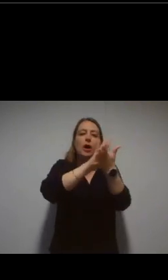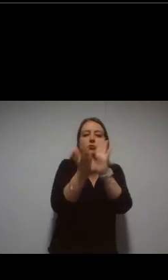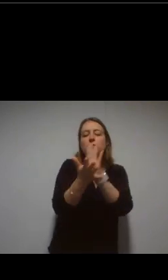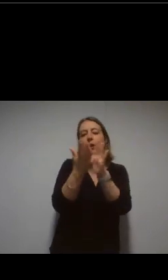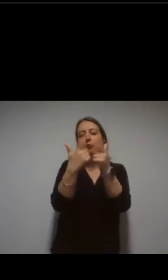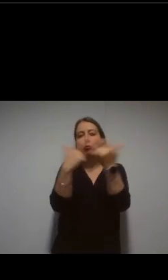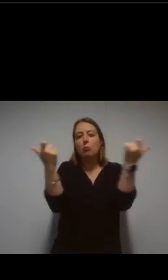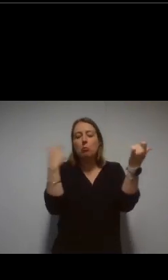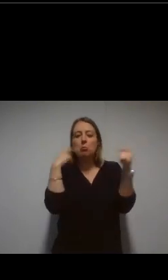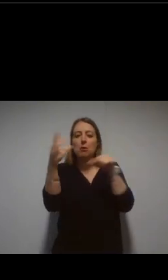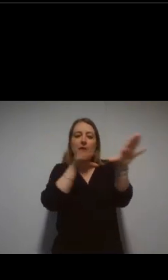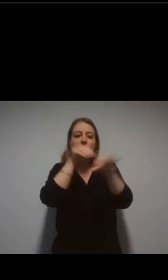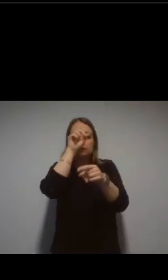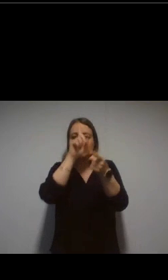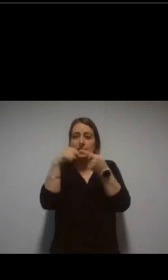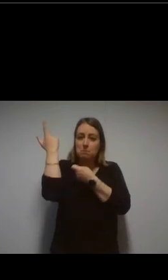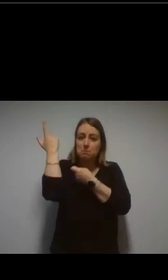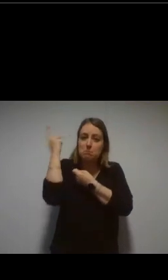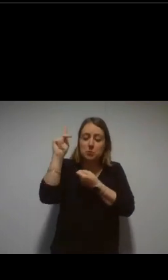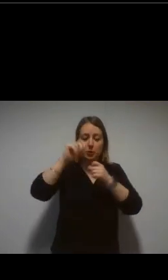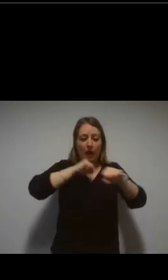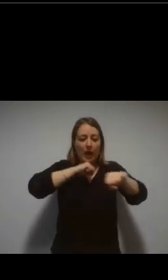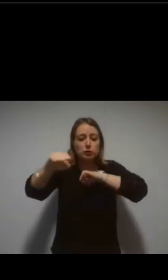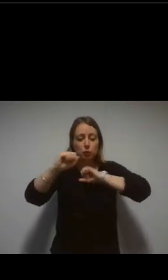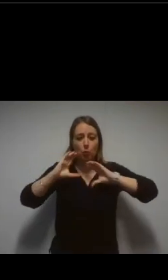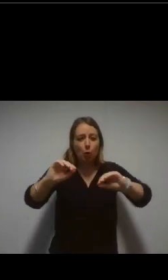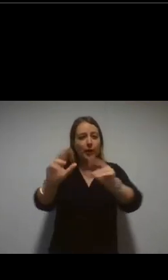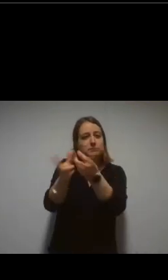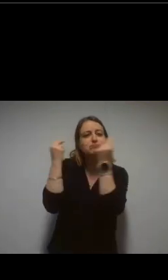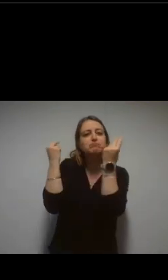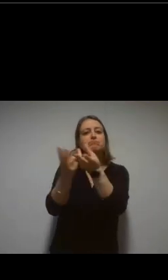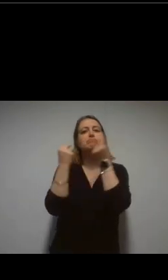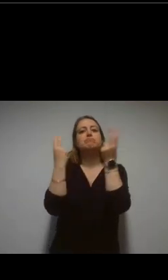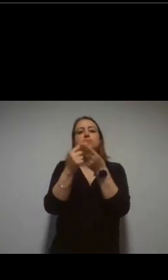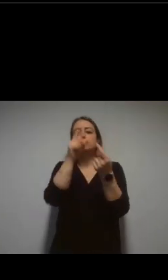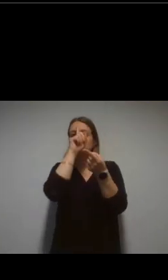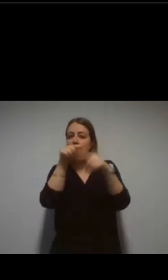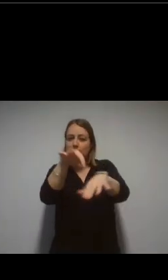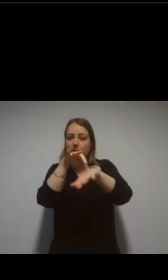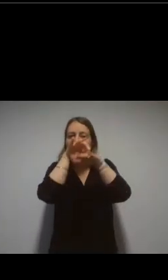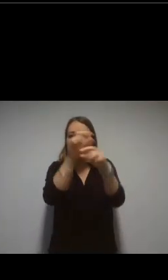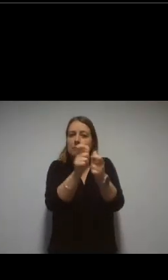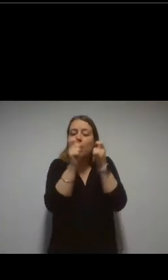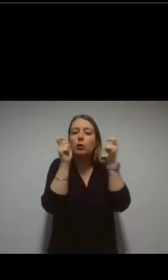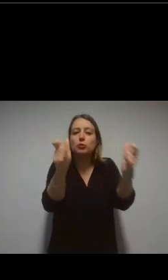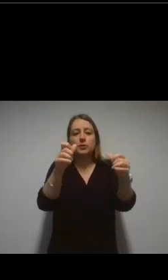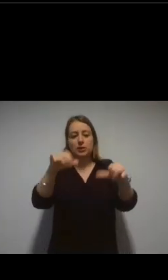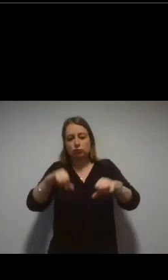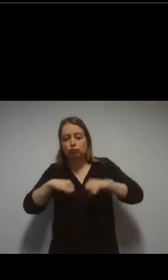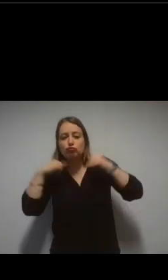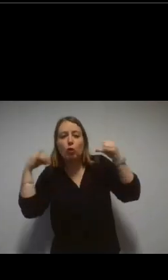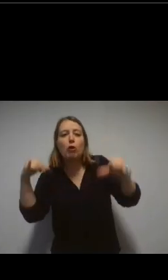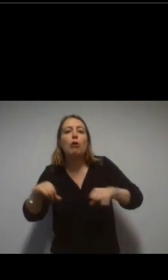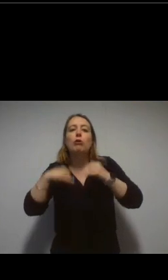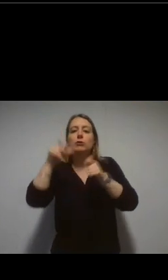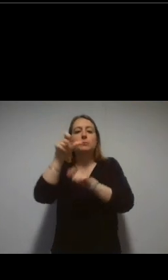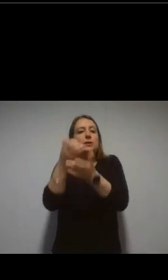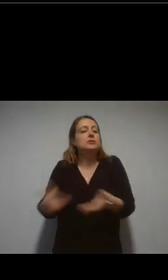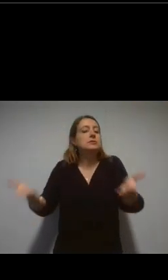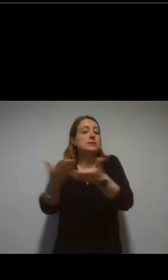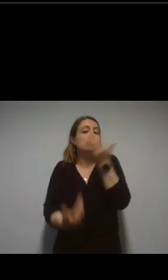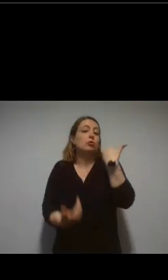parler de leurs actions concrètes et de terrain pour aider les entreprises, pour aider les jeunes, pour aider les personnes en situation de handicap, en l'occurrence